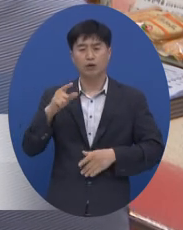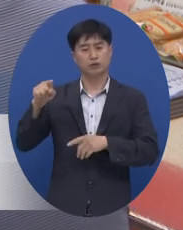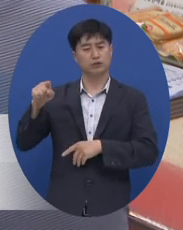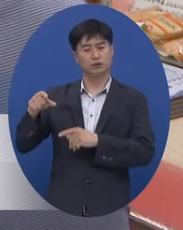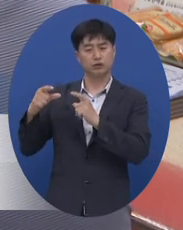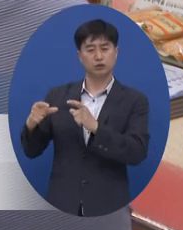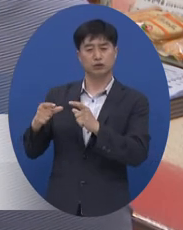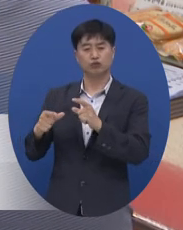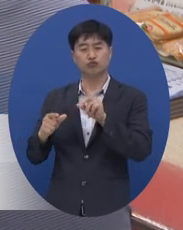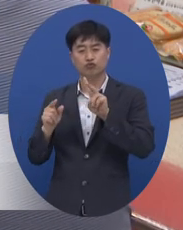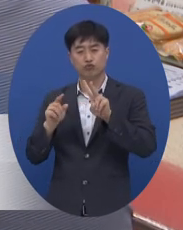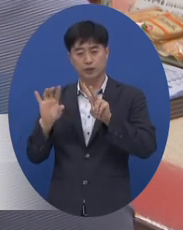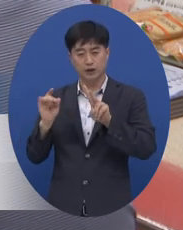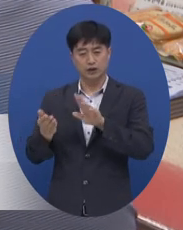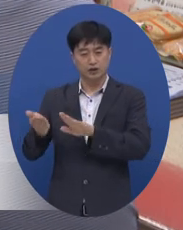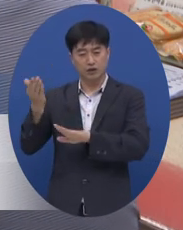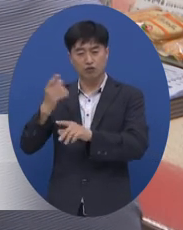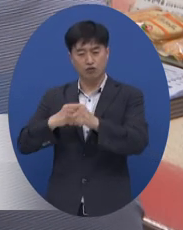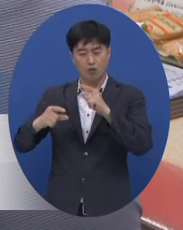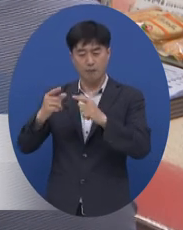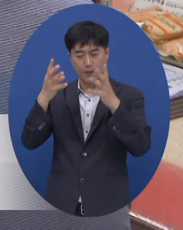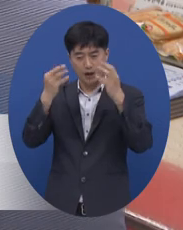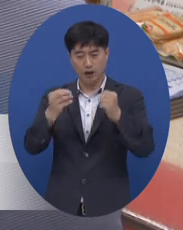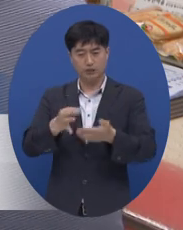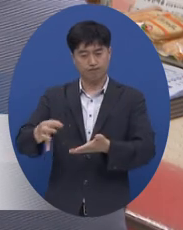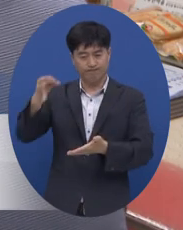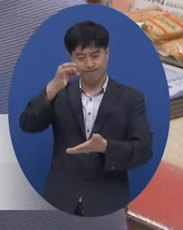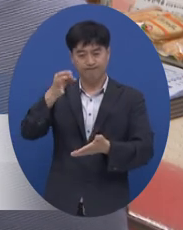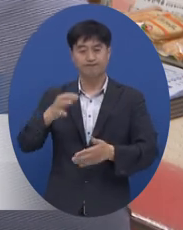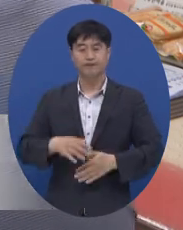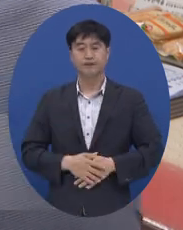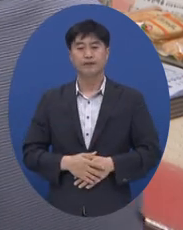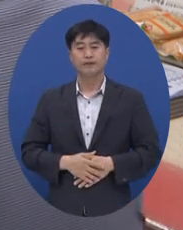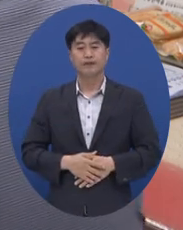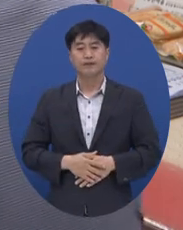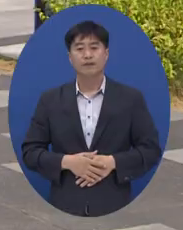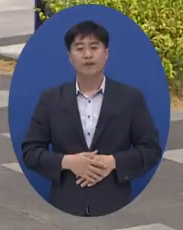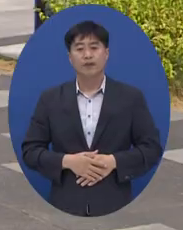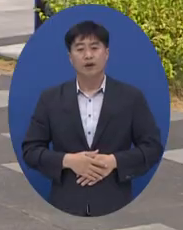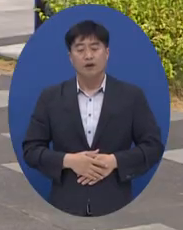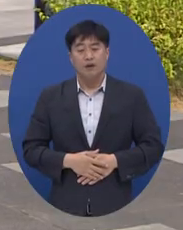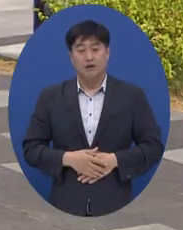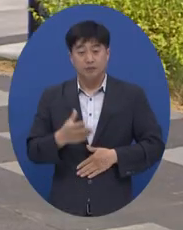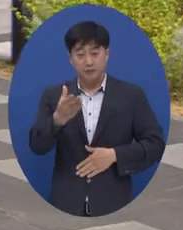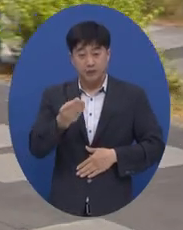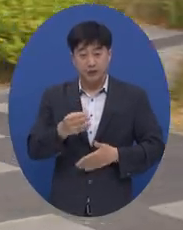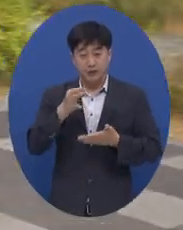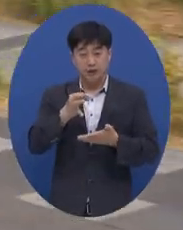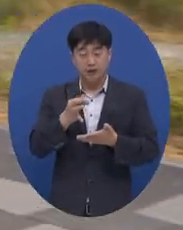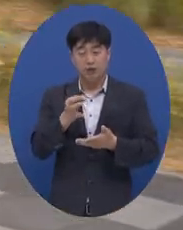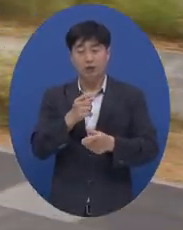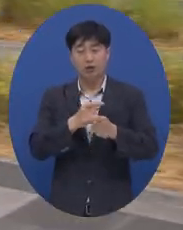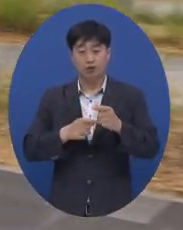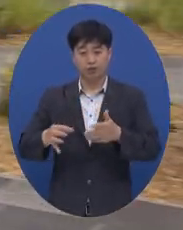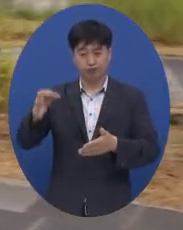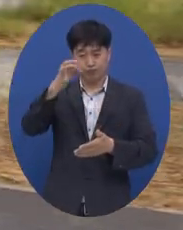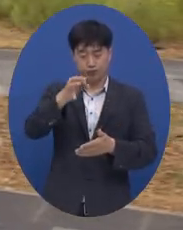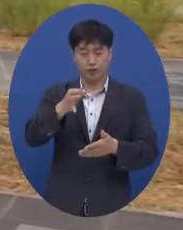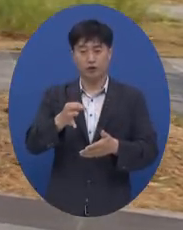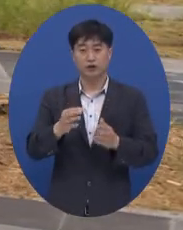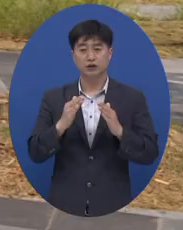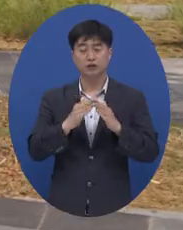보는데 그런 지역은 두배 이상 더 많이 올랐다고 볼 수가 있죠. 분양가에 웃돈은